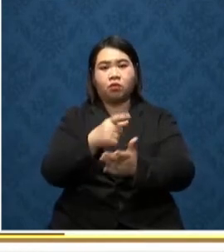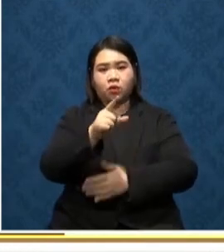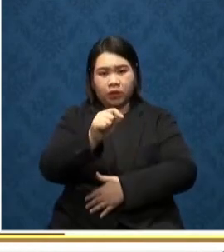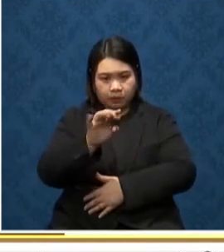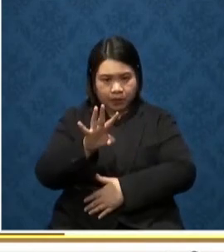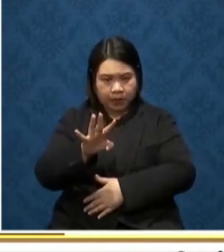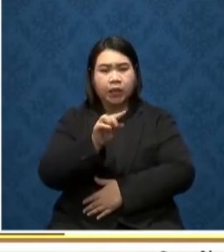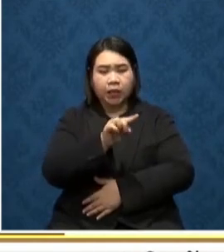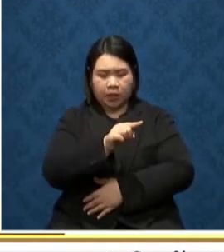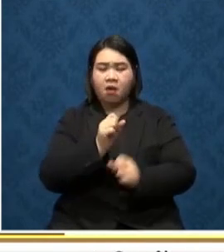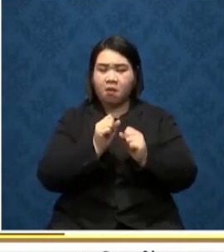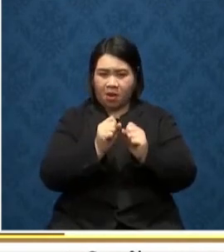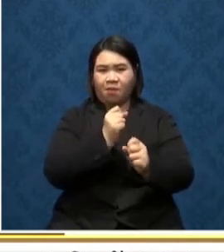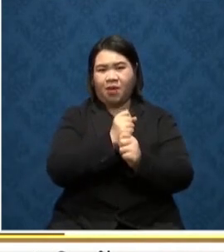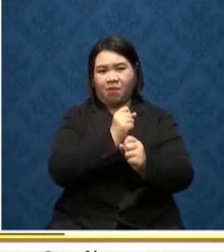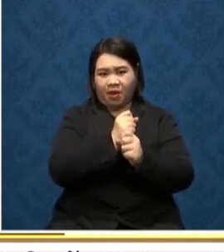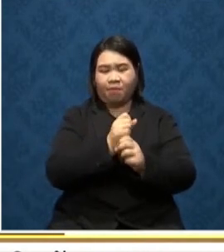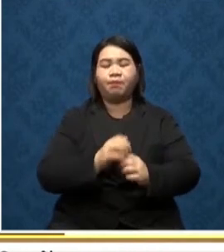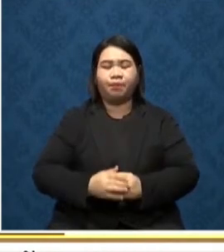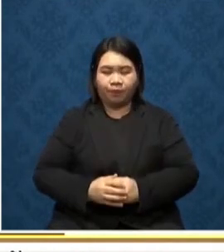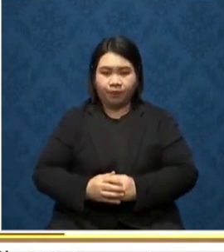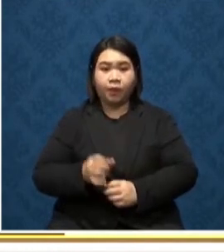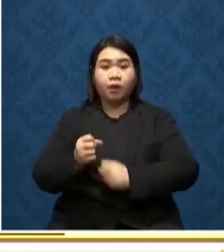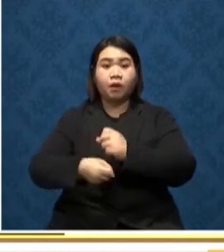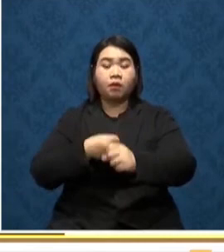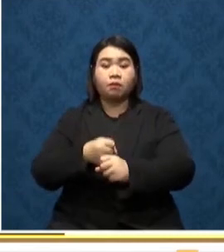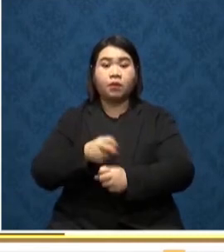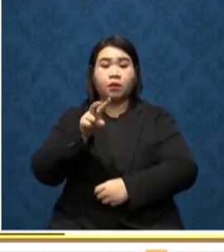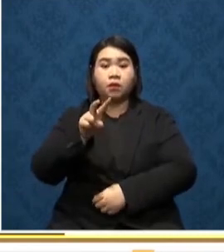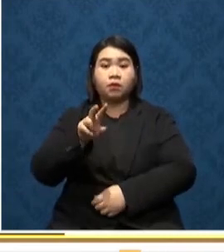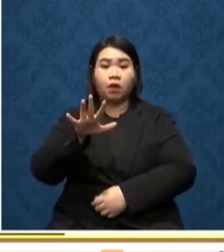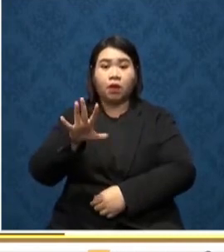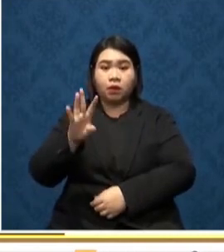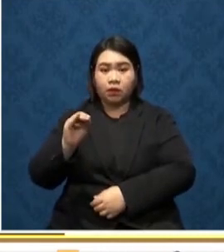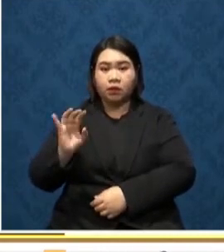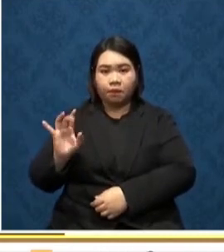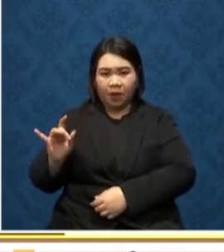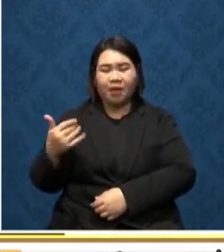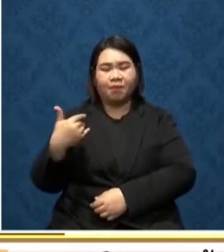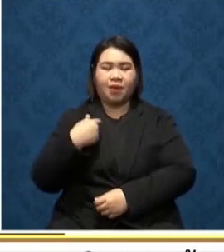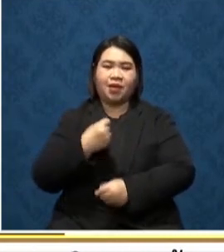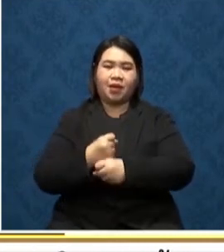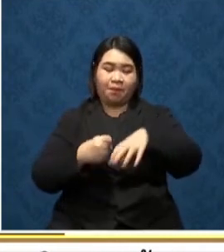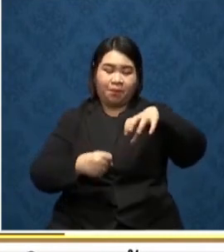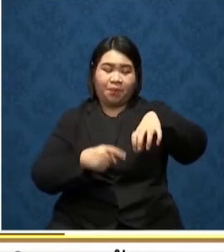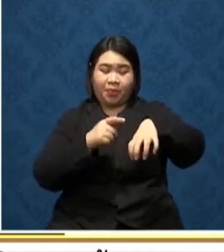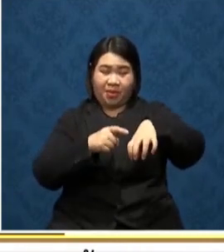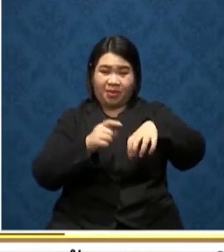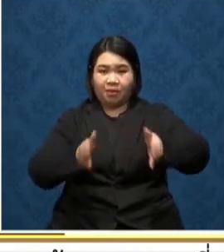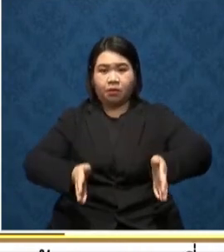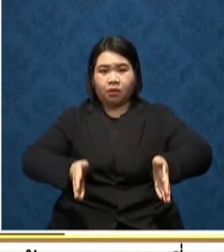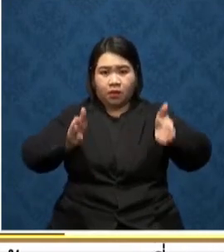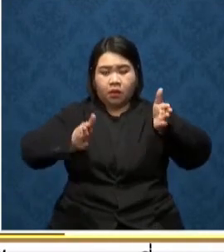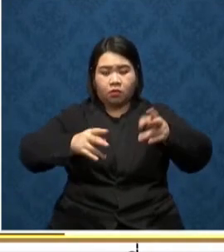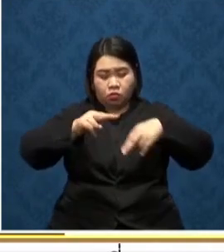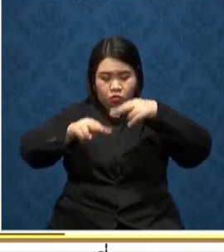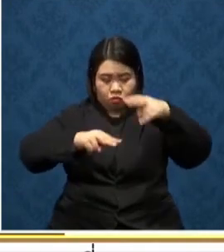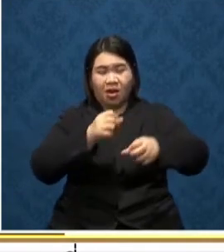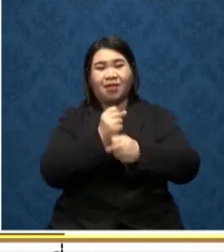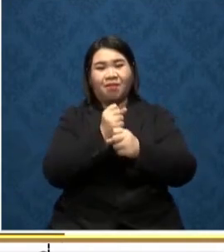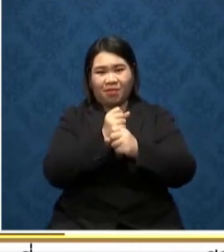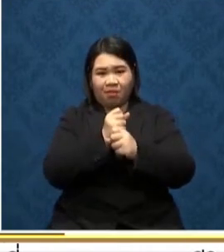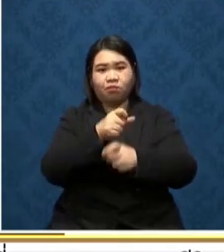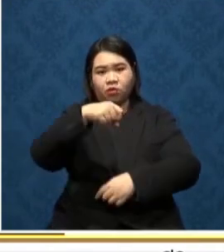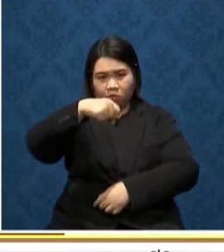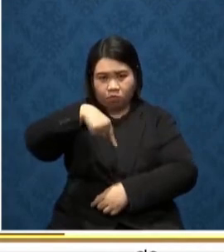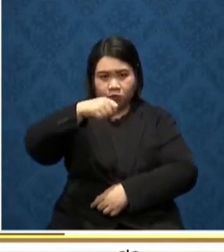ี่จะปรบรุงนะครบ stoppingได้รับการบรงตัอาคารได้ดูแล่กมาตารอดนะครัปี